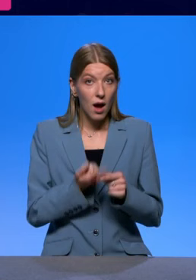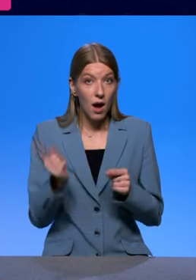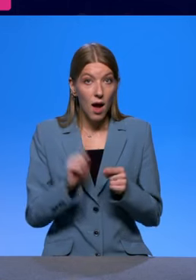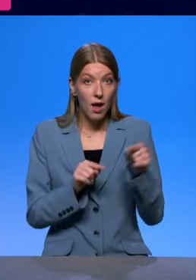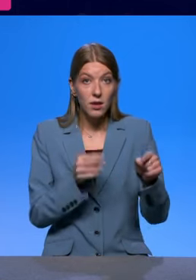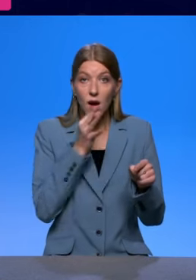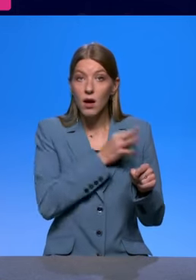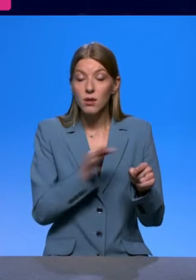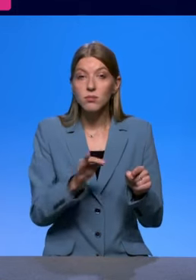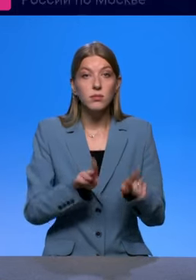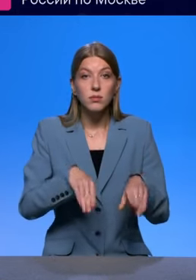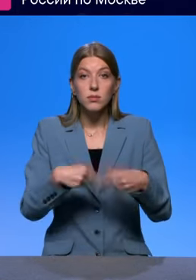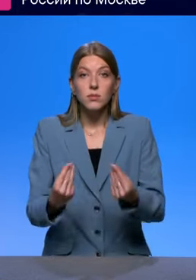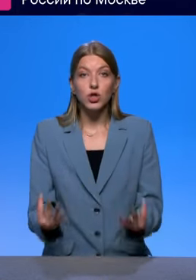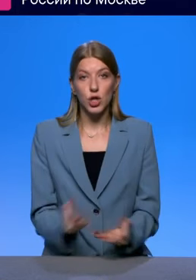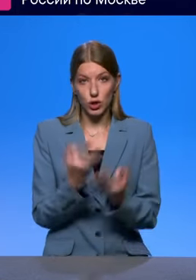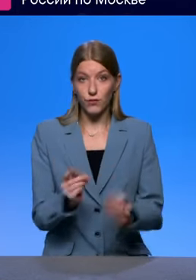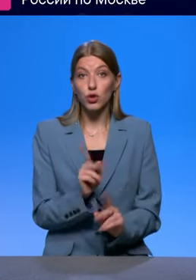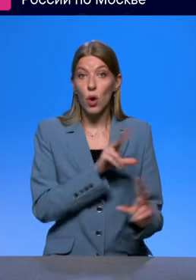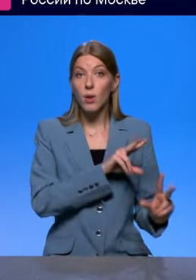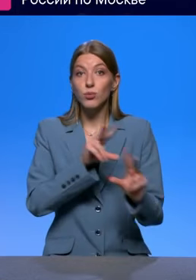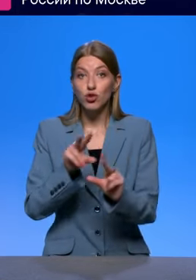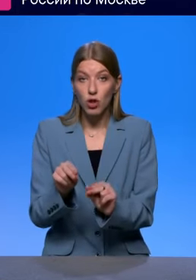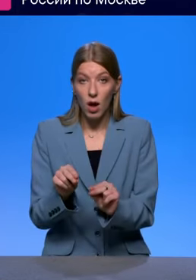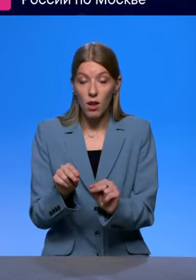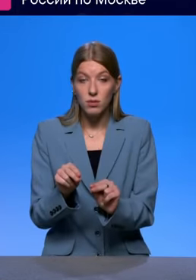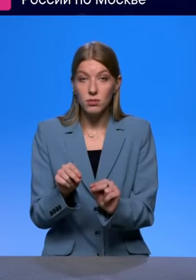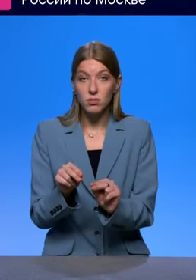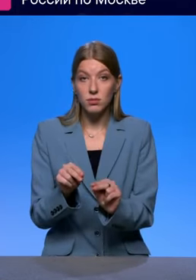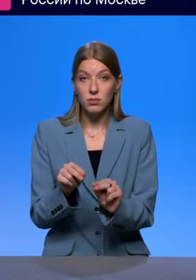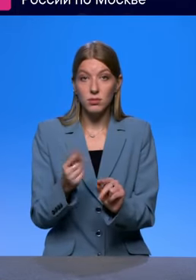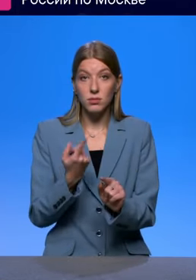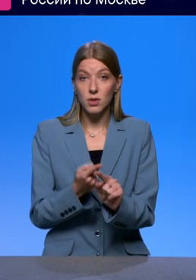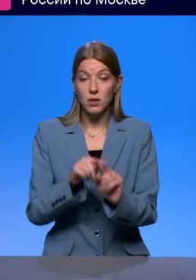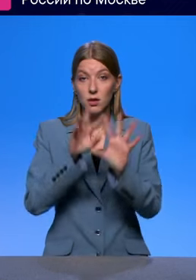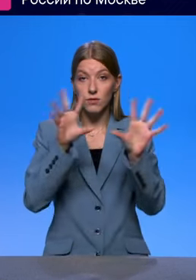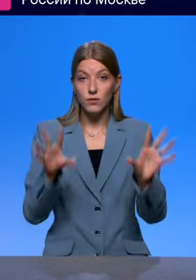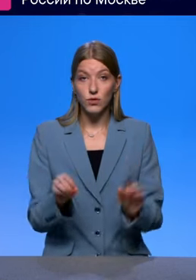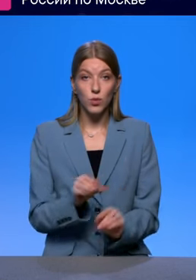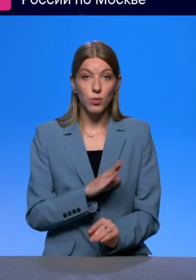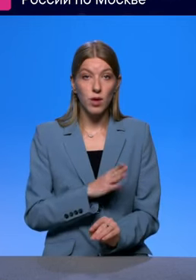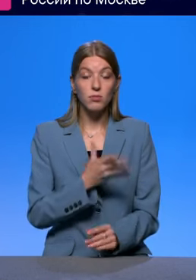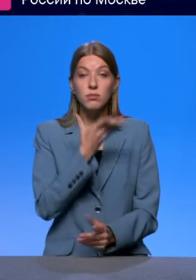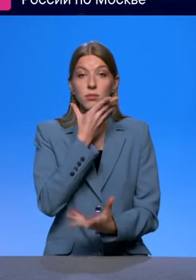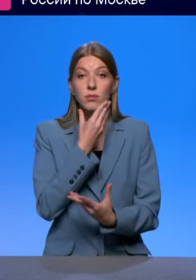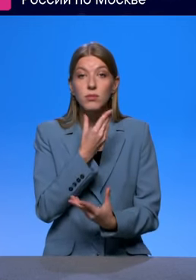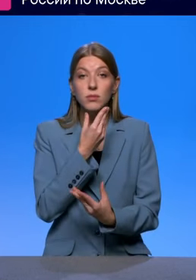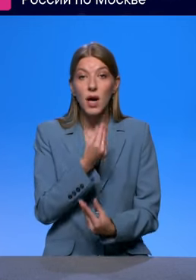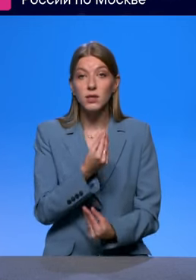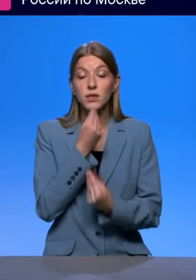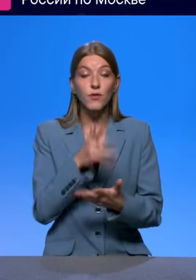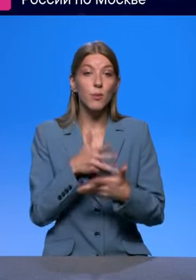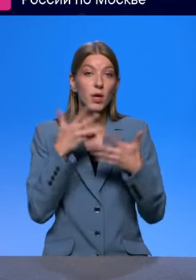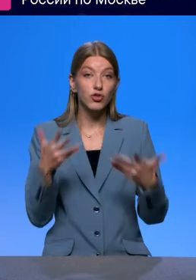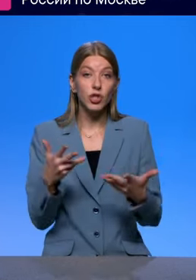ничего. То, что они обещали, это все была, знаете, как сказать, большая красивая афера. Вот такой вот. Остап Бендер, конечно, он